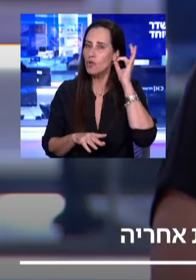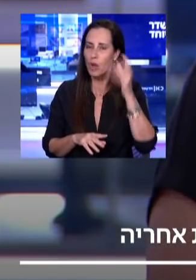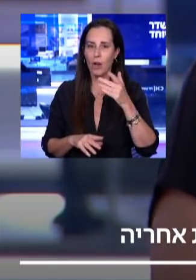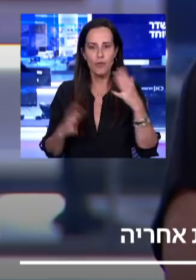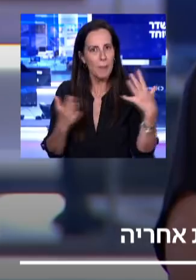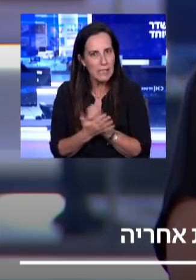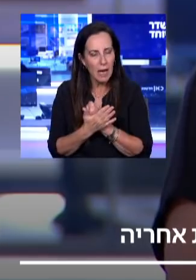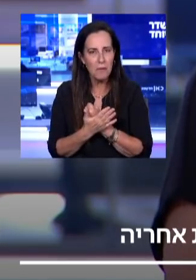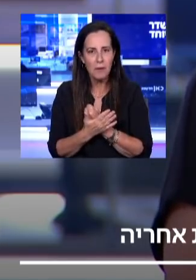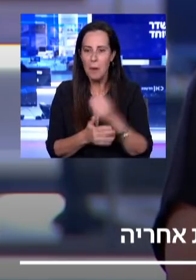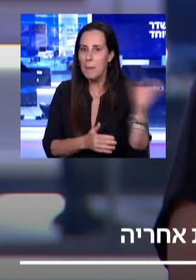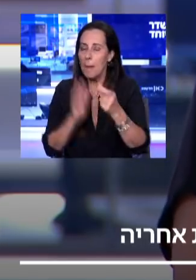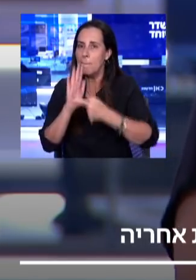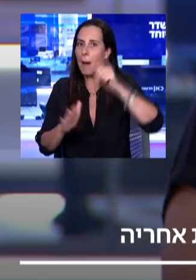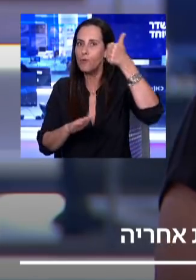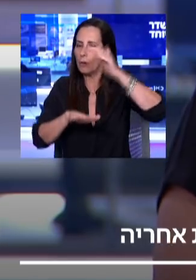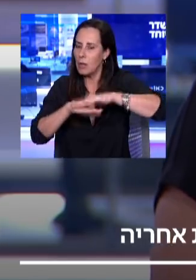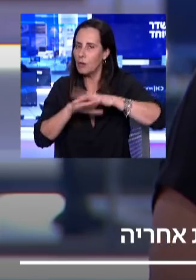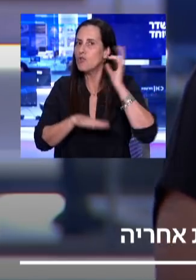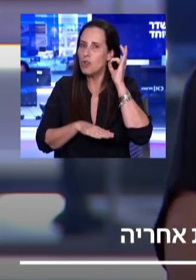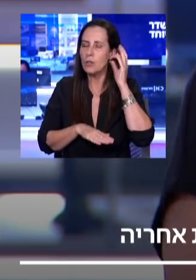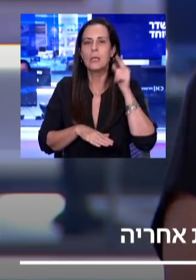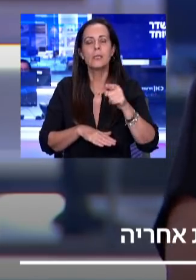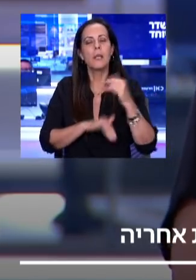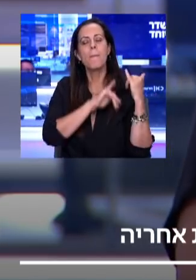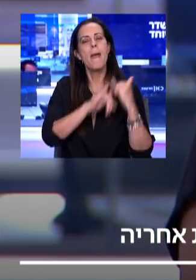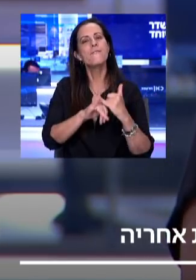דרך ומתמנה פעם ראשונה למשרה של אישה, סוללת את